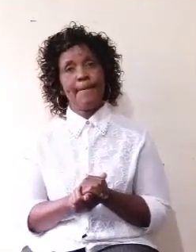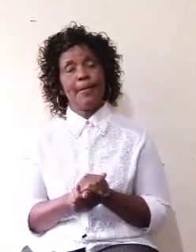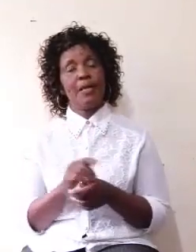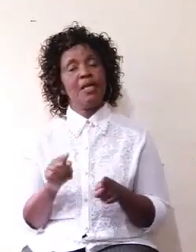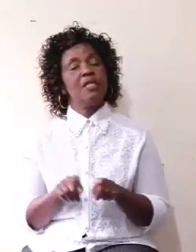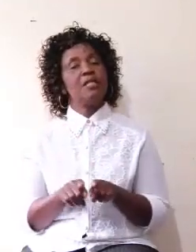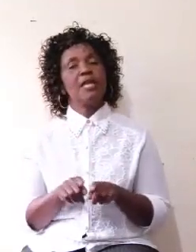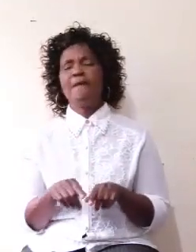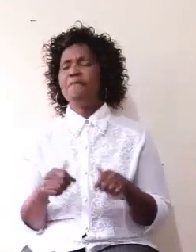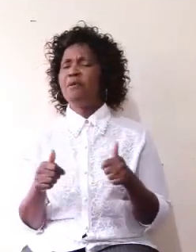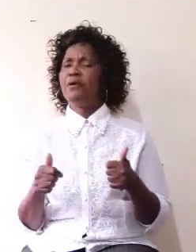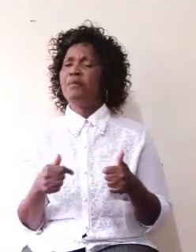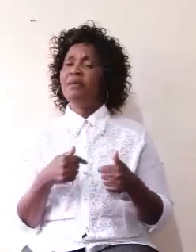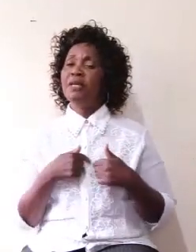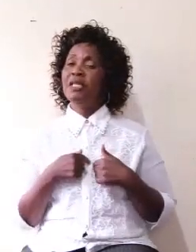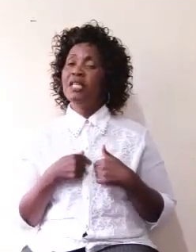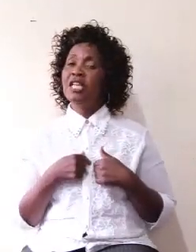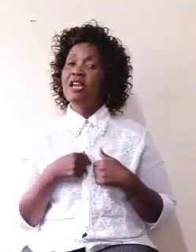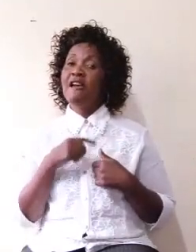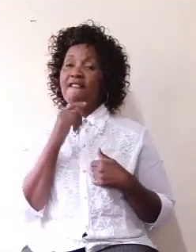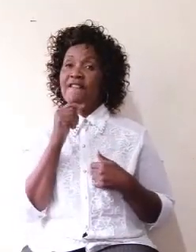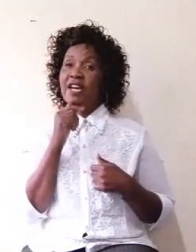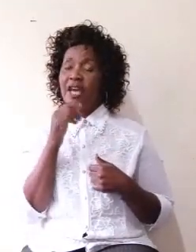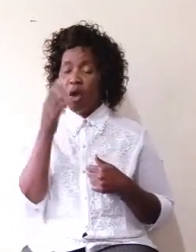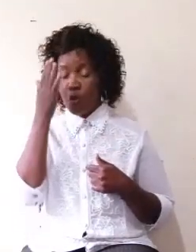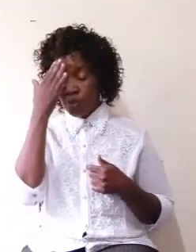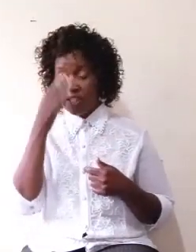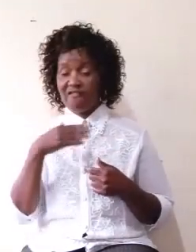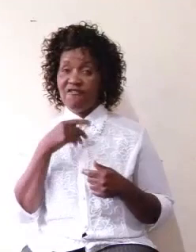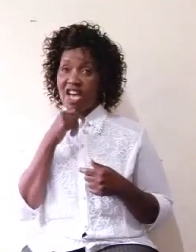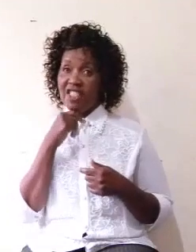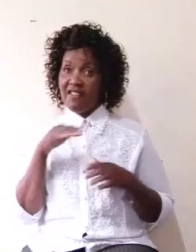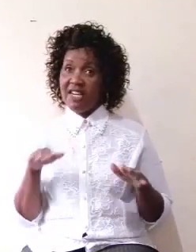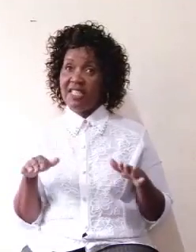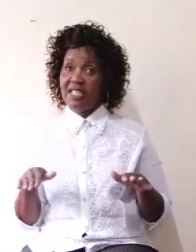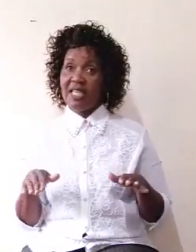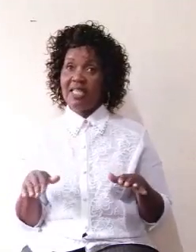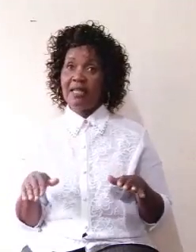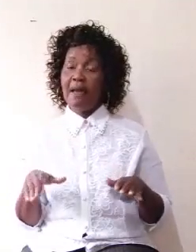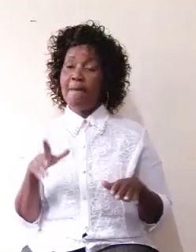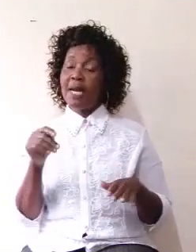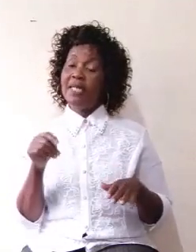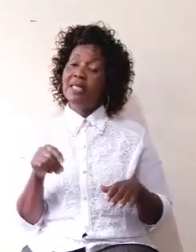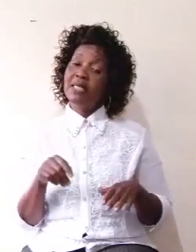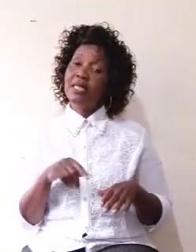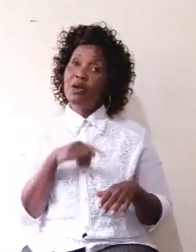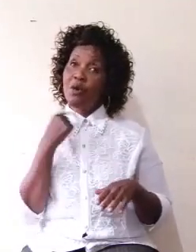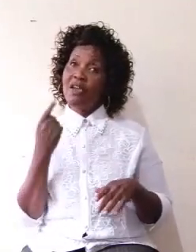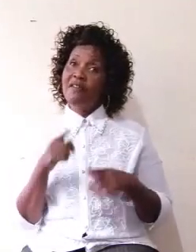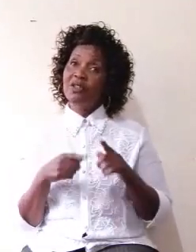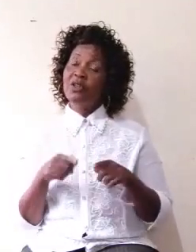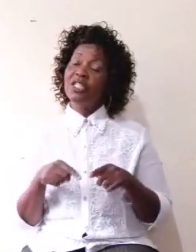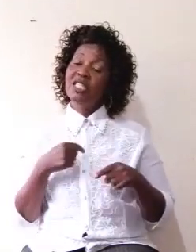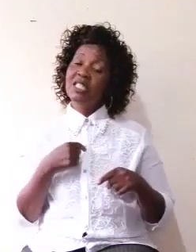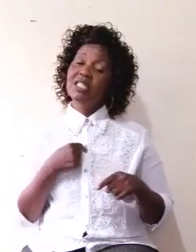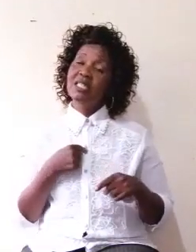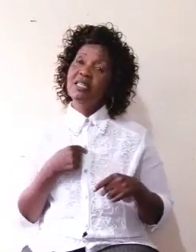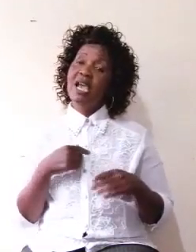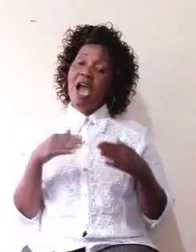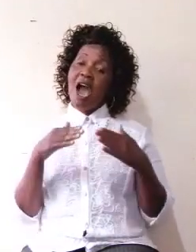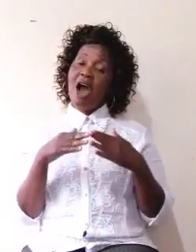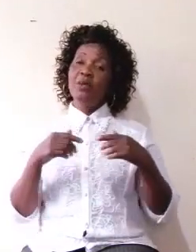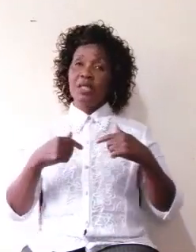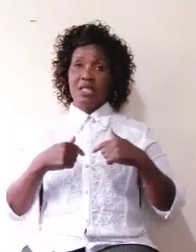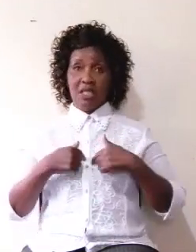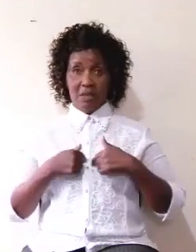Chidhina chinoti imu. Iye yu yanzadze inoti imu. Kurosa munofanwa kuziva. Anditira.